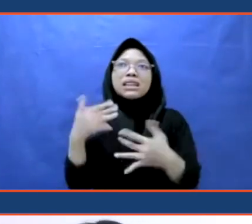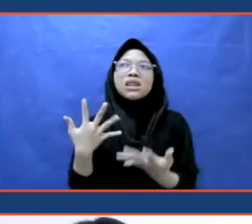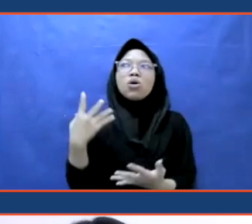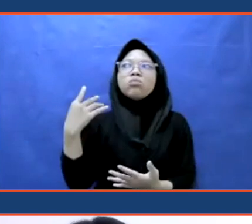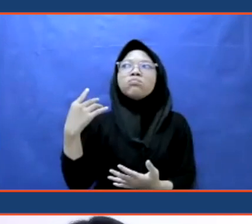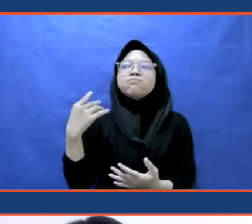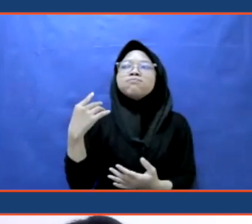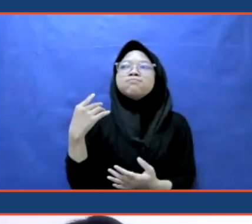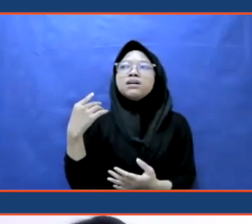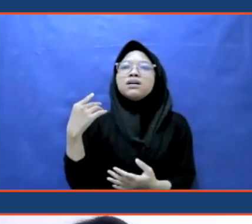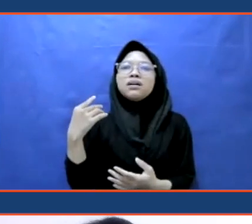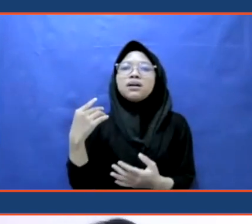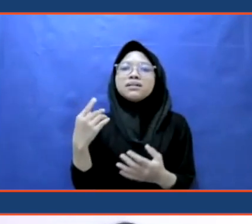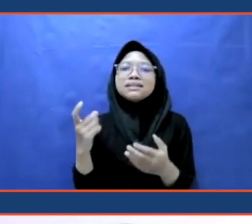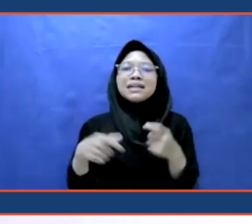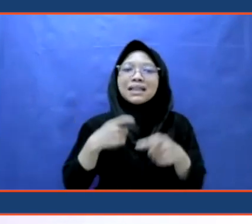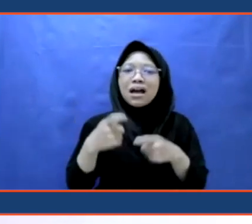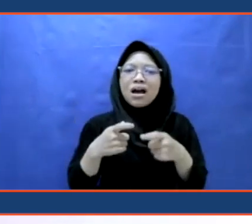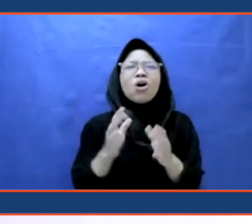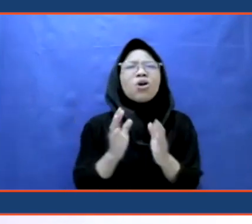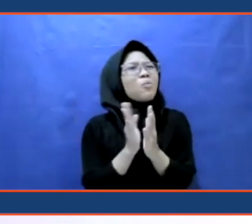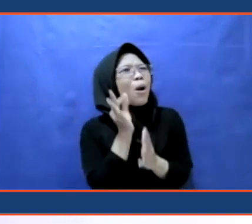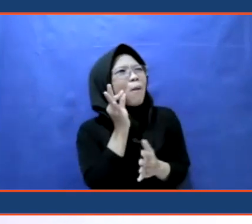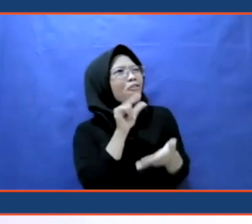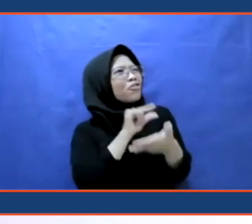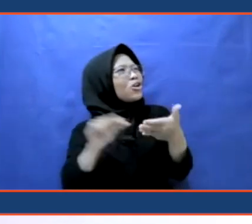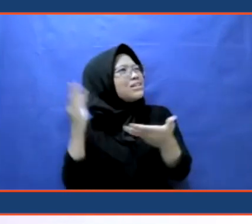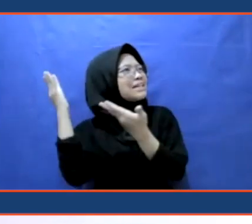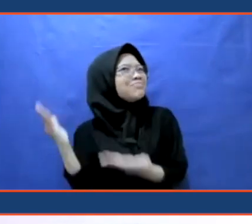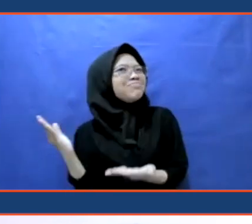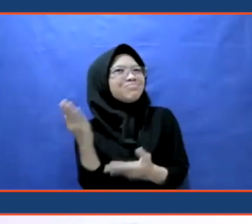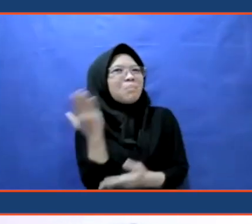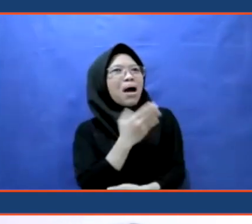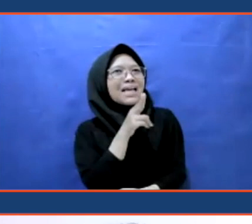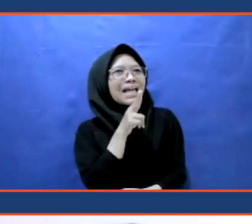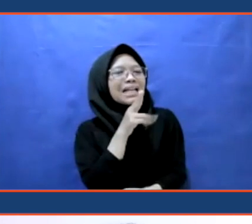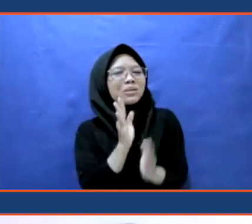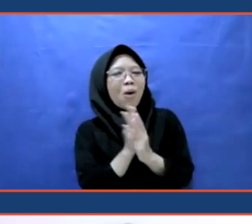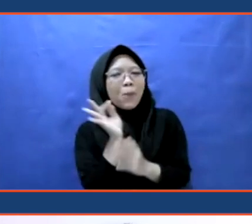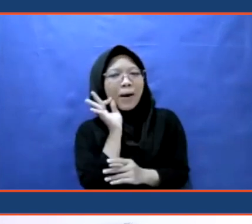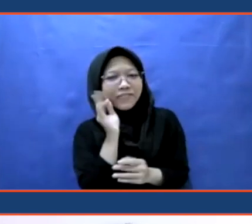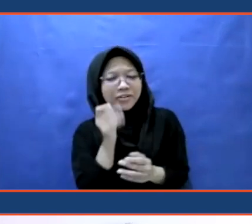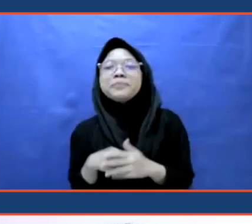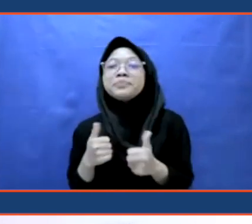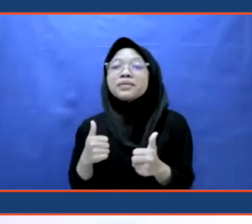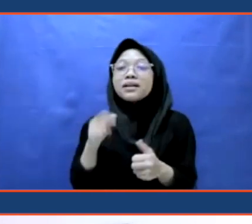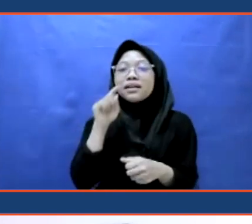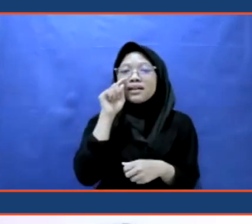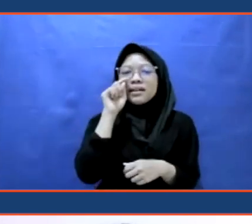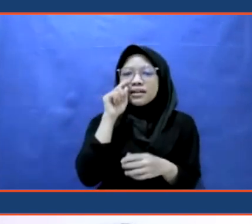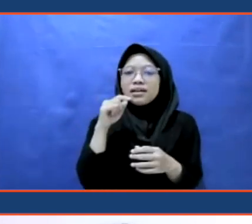tulisnya pakai bahasa Inggris bagaimana kita bisa menghadirkan cerita itu dengan begitu rupa sehingga